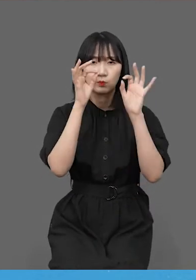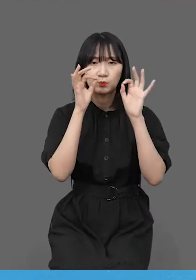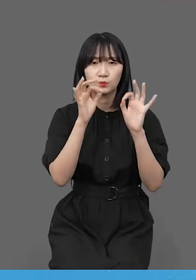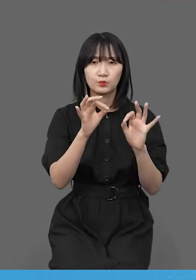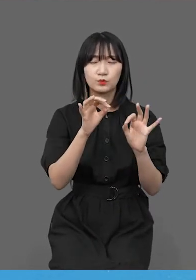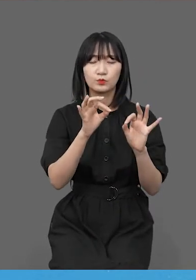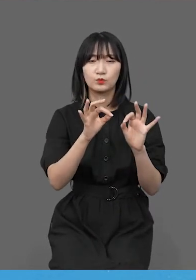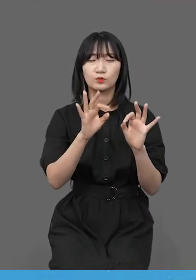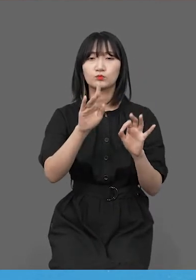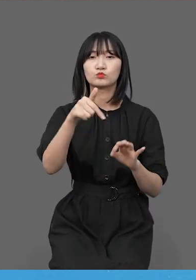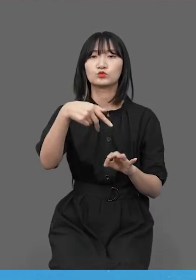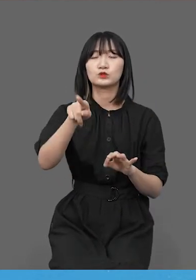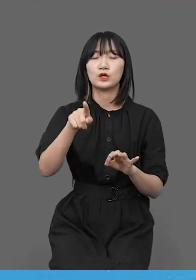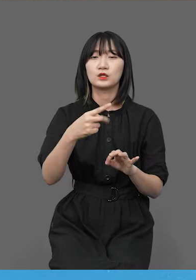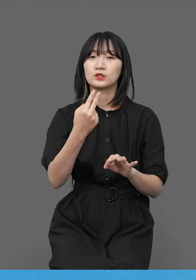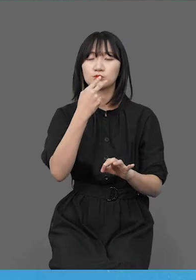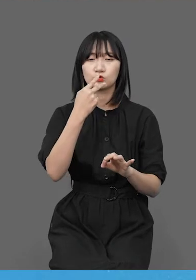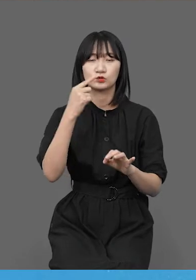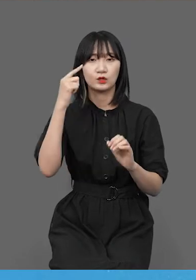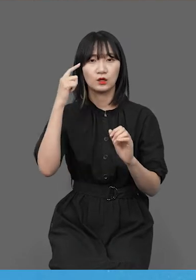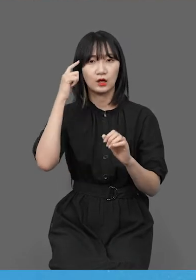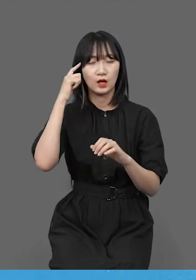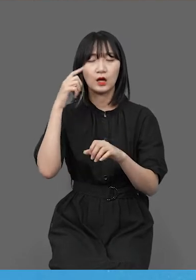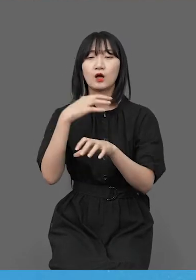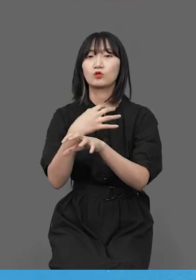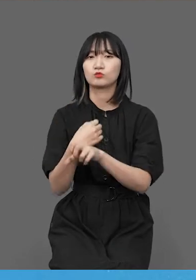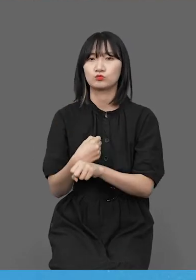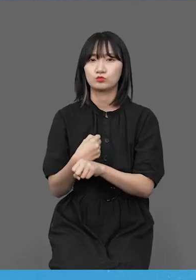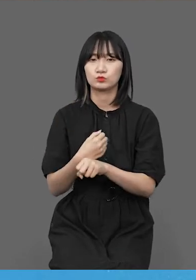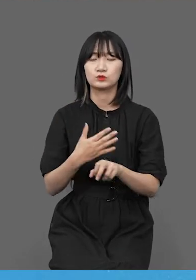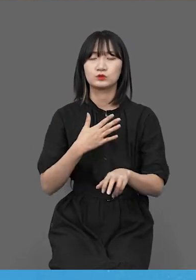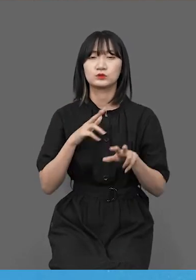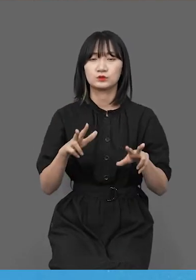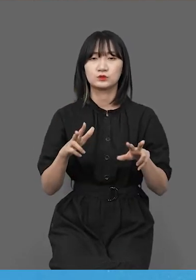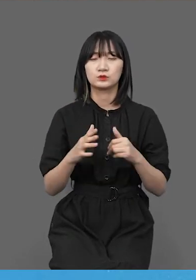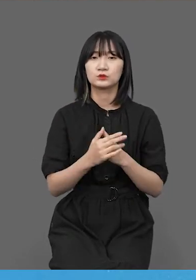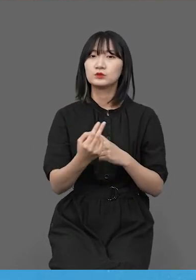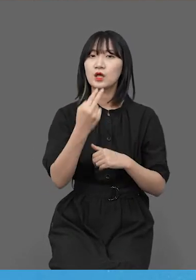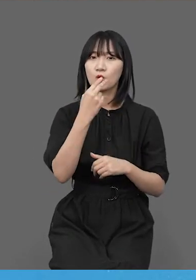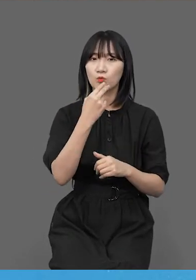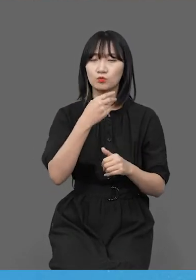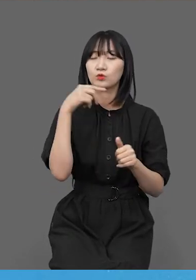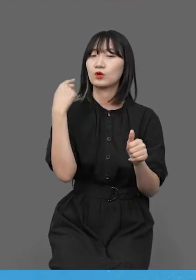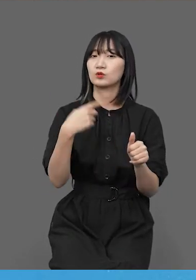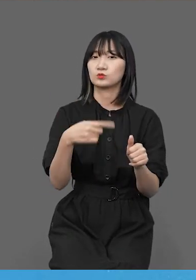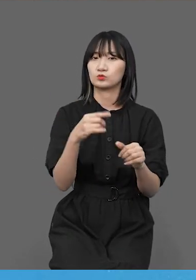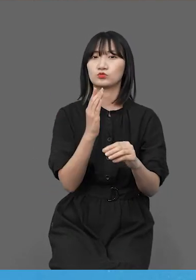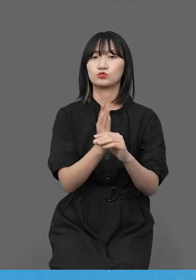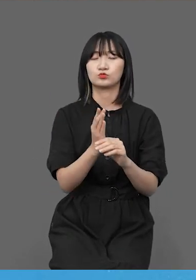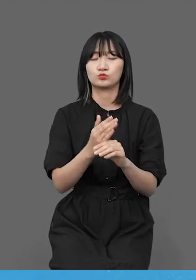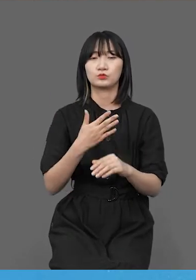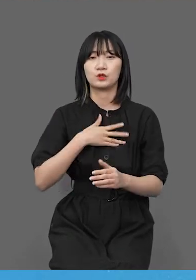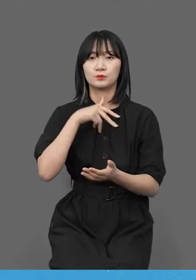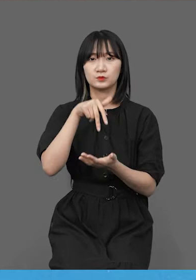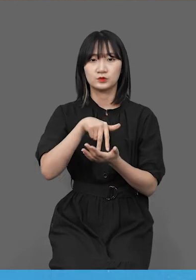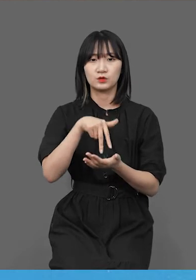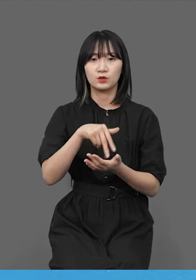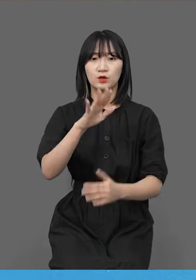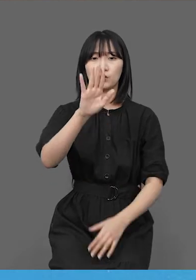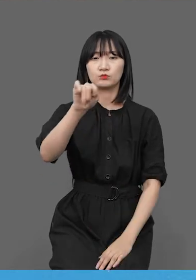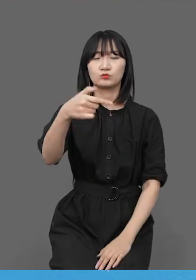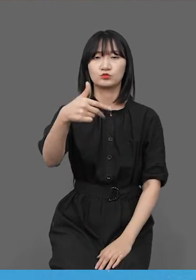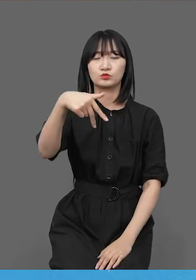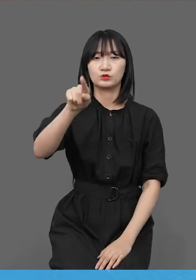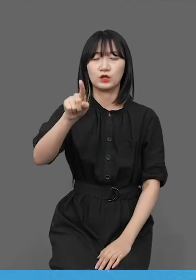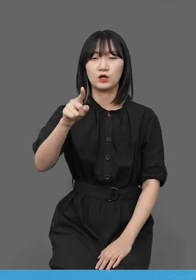분자 생물학이다, 이렇게 얘기합니다. 저는 생화학을 지금 가르치고 있는데 생화학 연구자로서 보면 그 분자 생물학적인